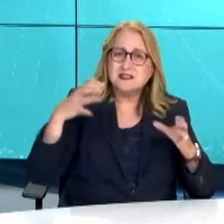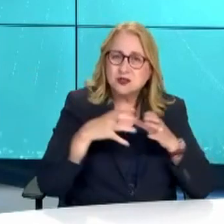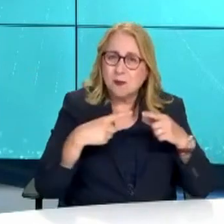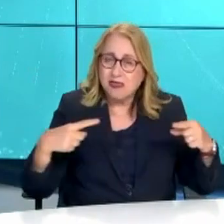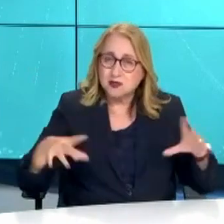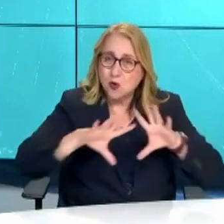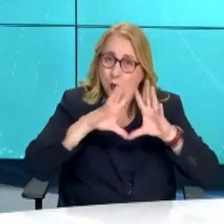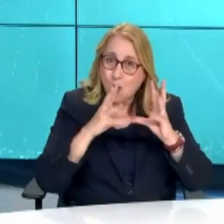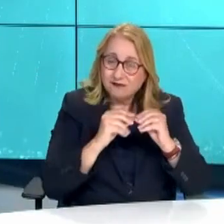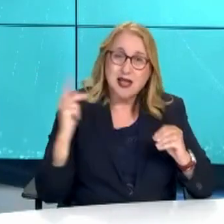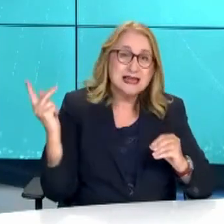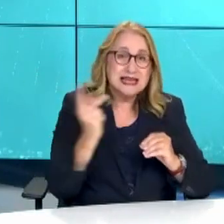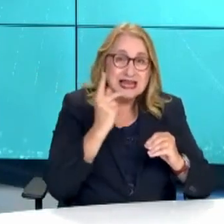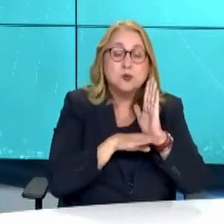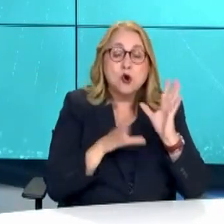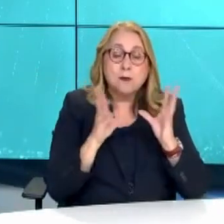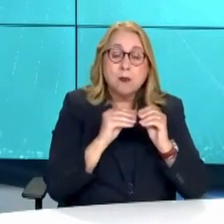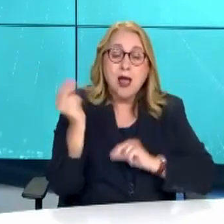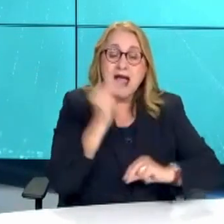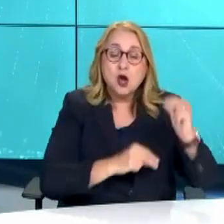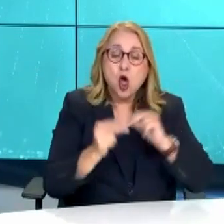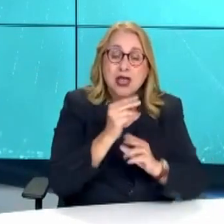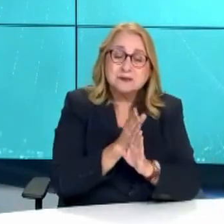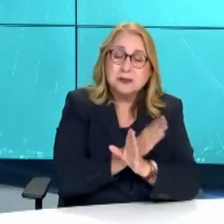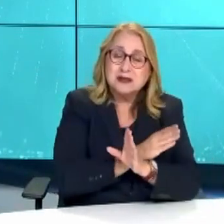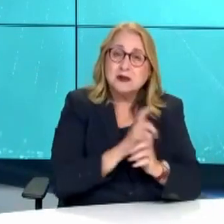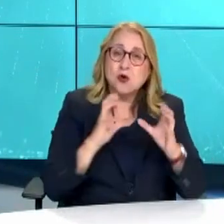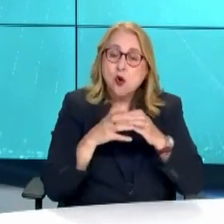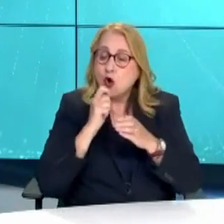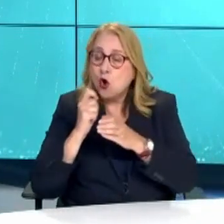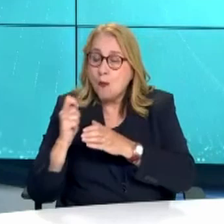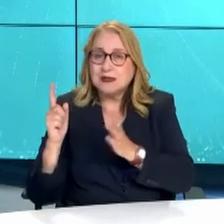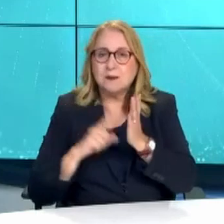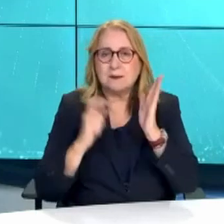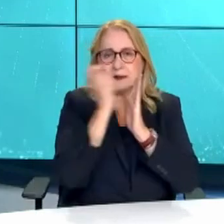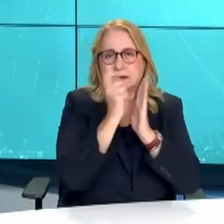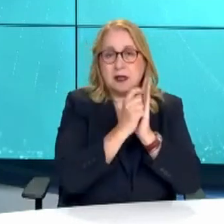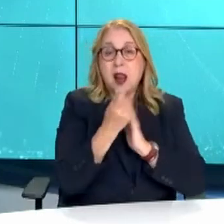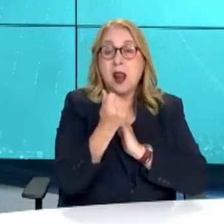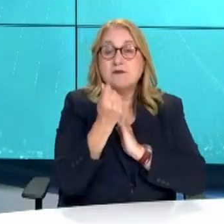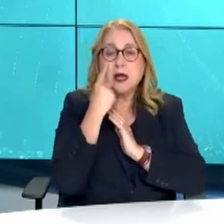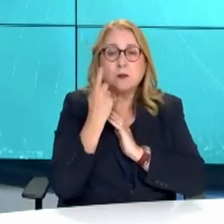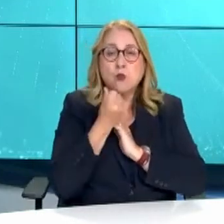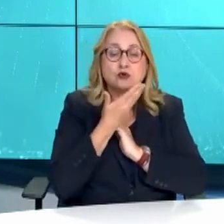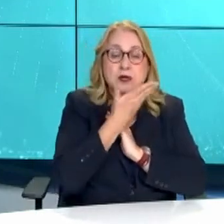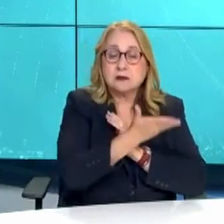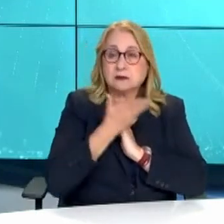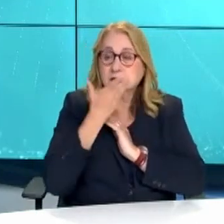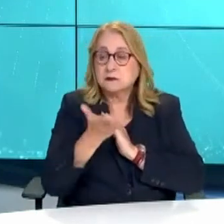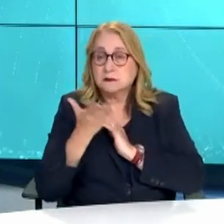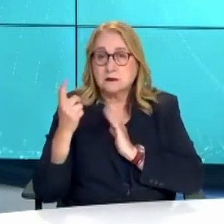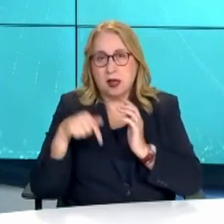εμείς μπορούμε να την υπηρετήσουμε. Και παράλληλα, μέλημά μας θα είναι η δρομολόγηση οικονομικής ανακούφισης